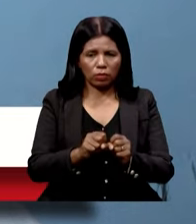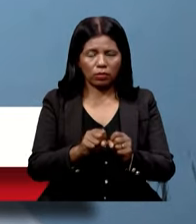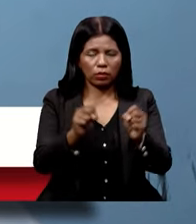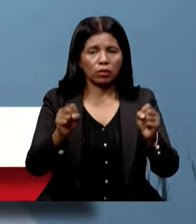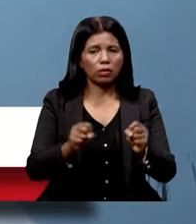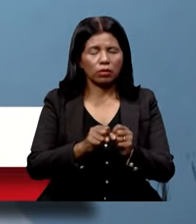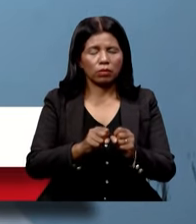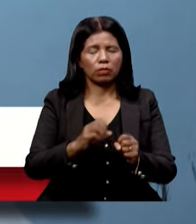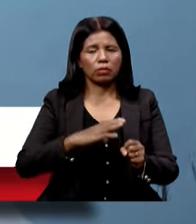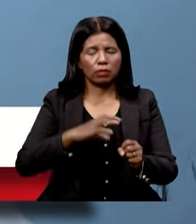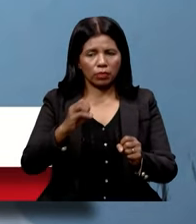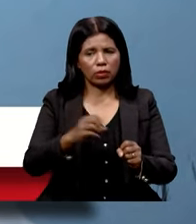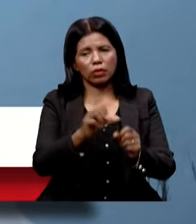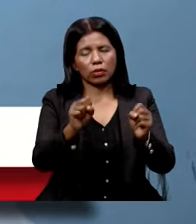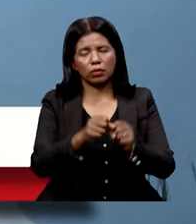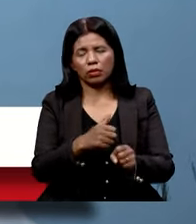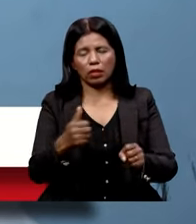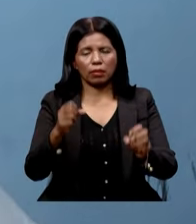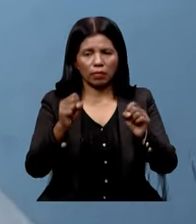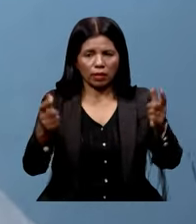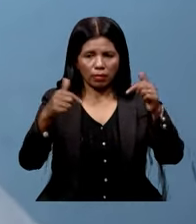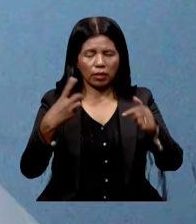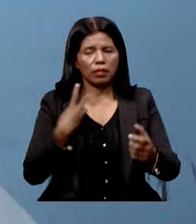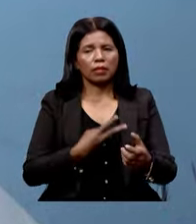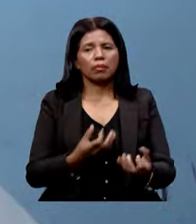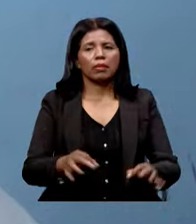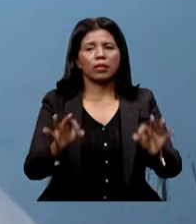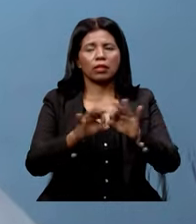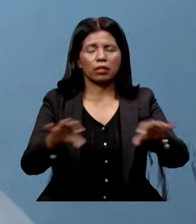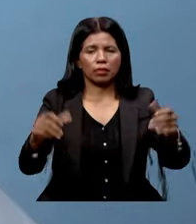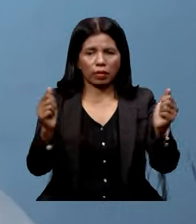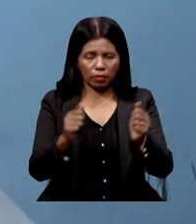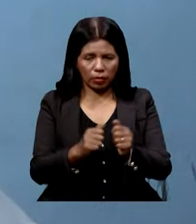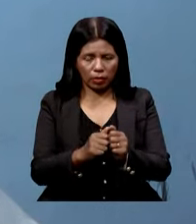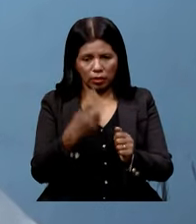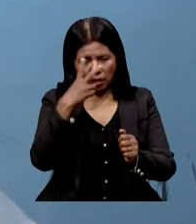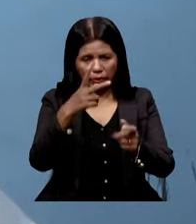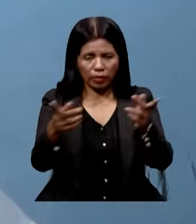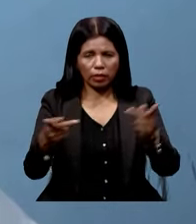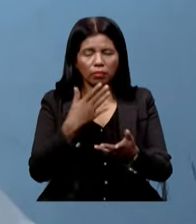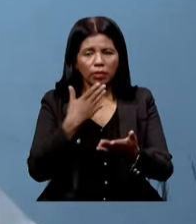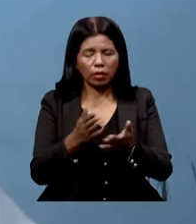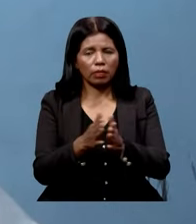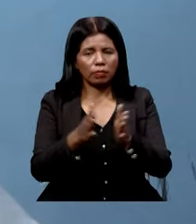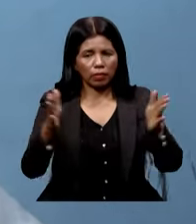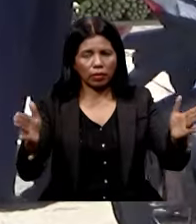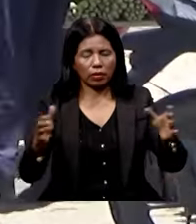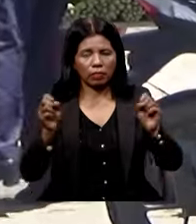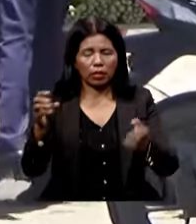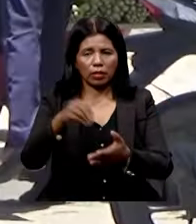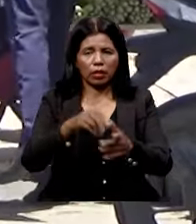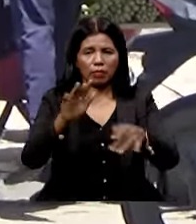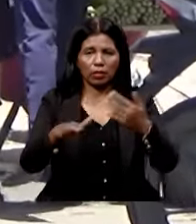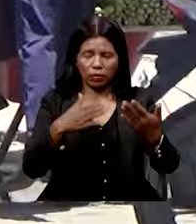sir bel mai, important mana itu korena sama atau ni tarif fati dan biaya mobil dia luang bel kobra yang mengutuk